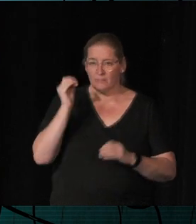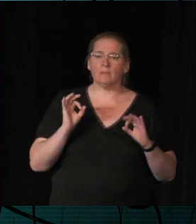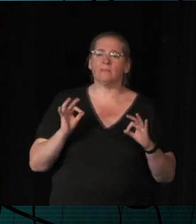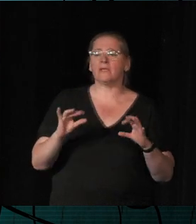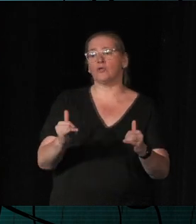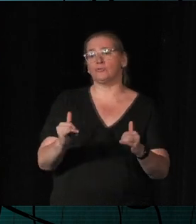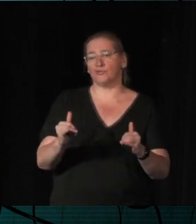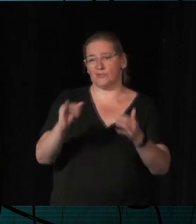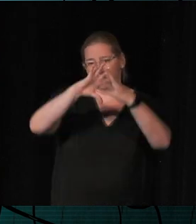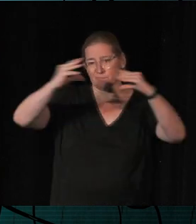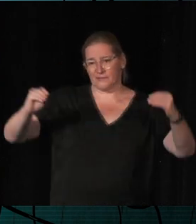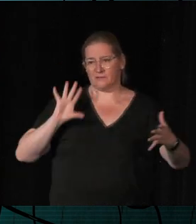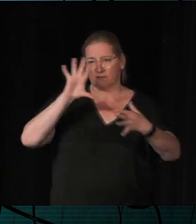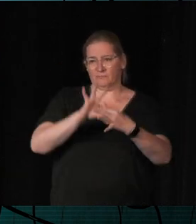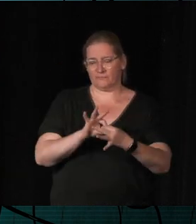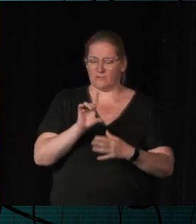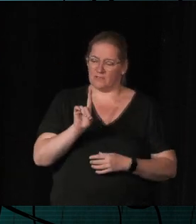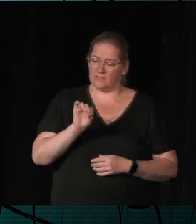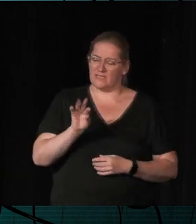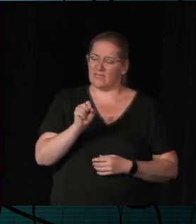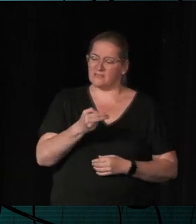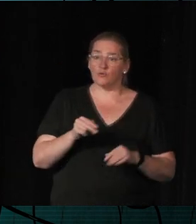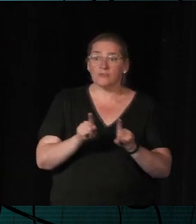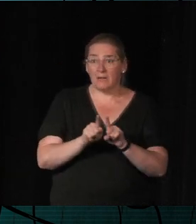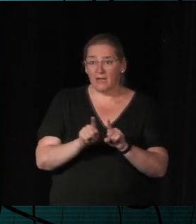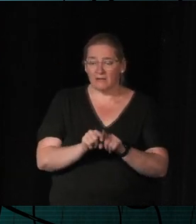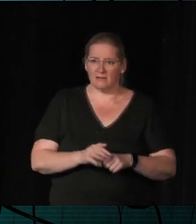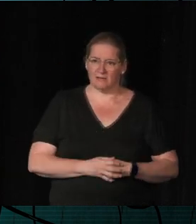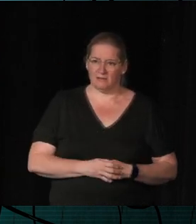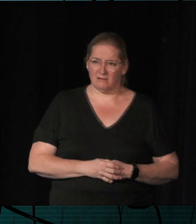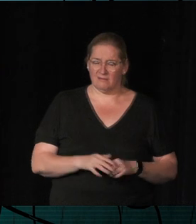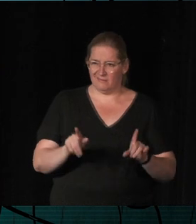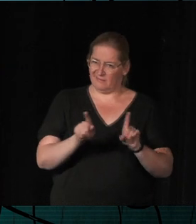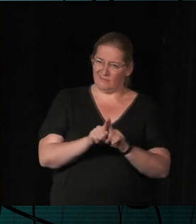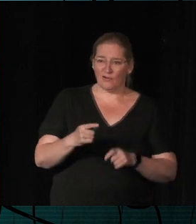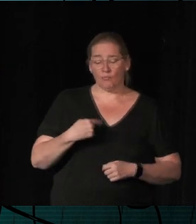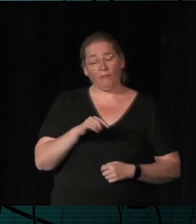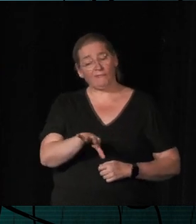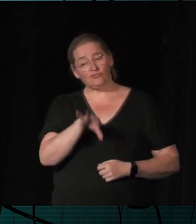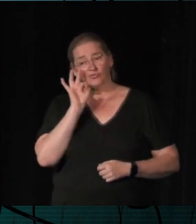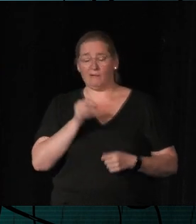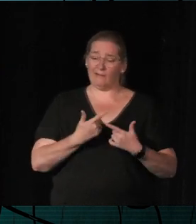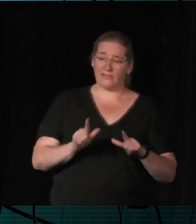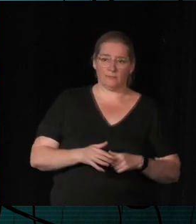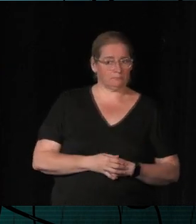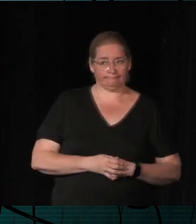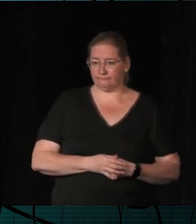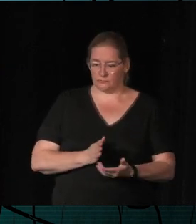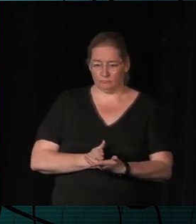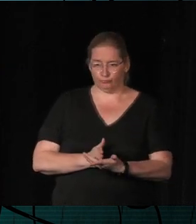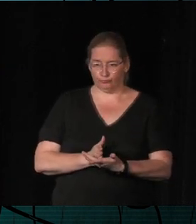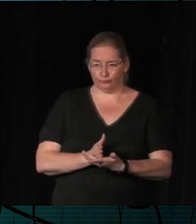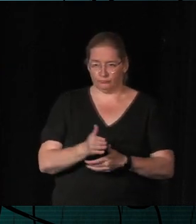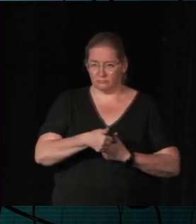jeu. Et dans Décarnation, il y a aussi cette idée de ne pas laisser le choix, finalement, puisqu'il n'y a pas vraiment de choix, c'est une histoire plutôt linéaire.